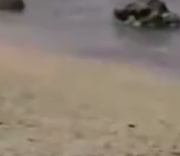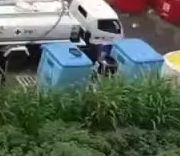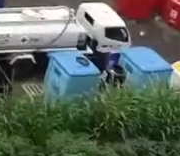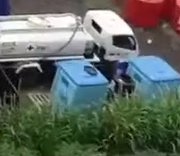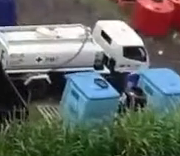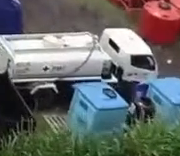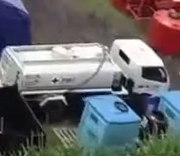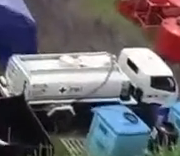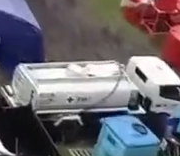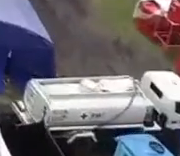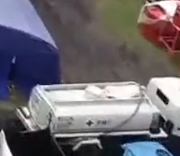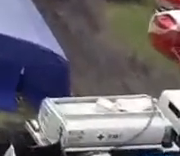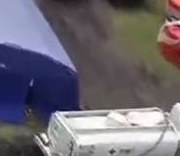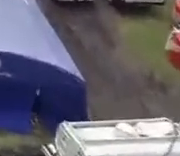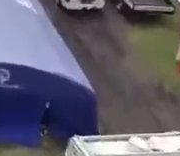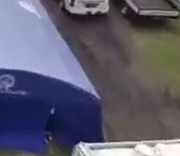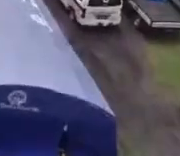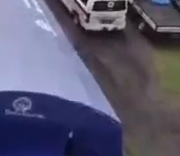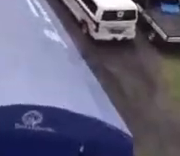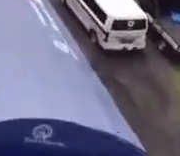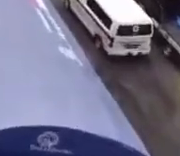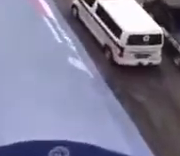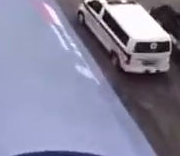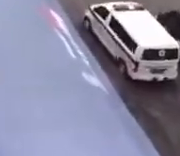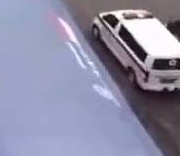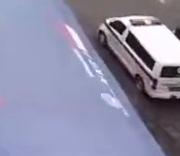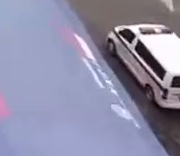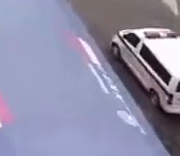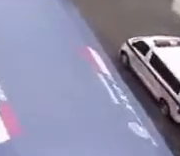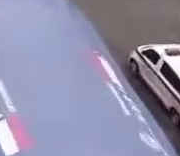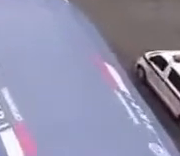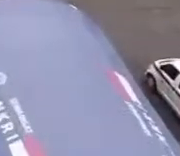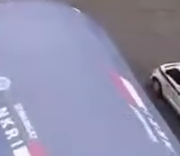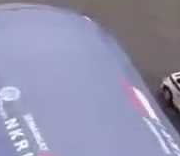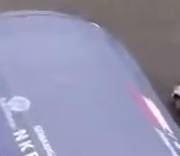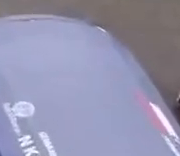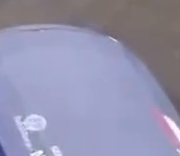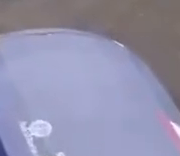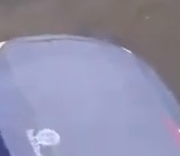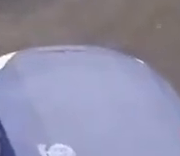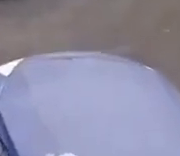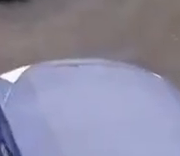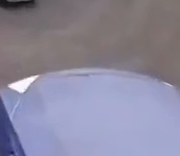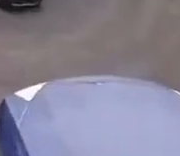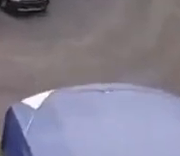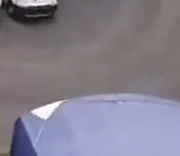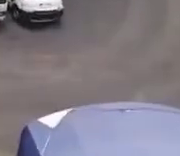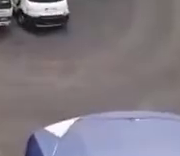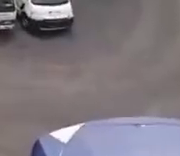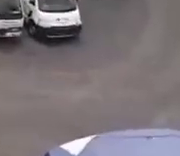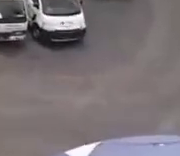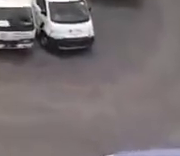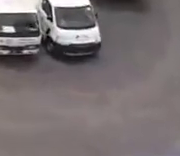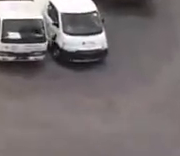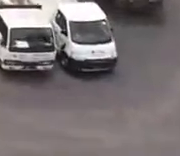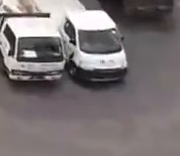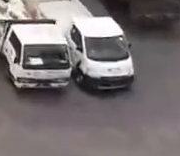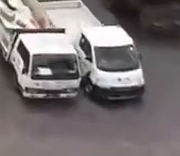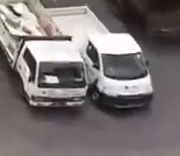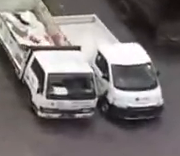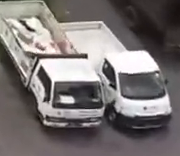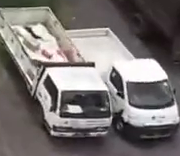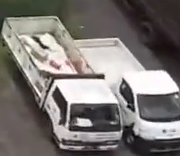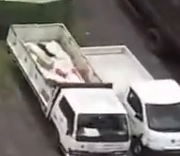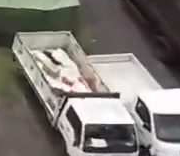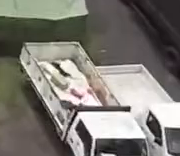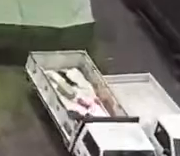saling bahu-membahu untuk melakukan penanganan bencana. Semangat pengabdian serta jiwa kerelawanan yang